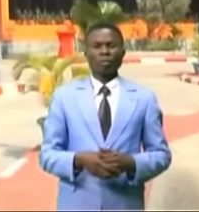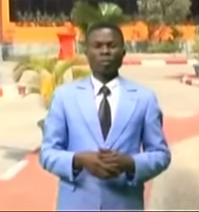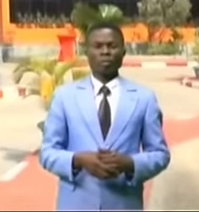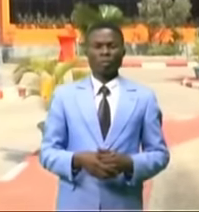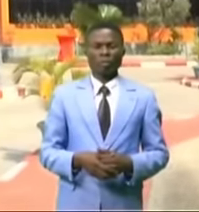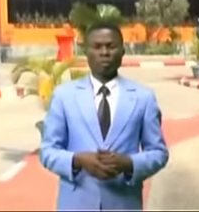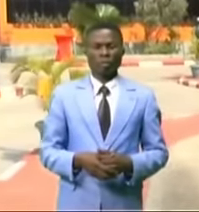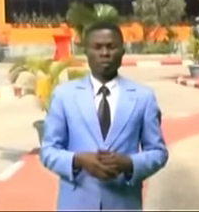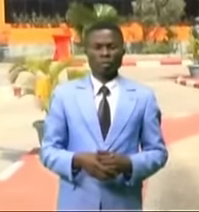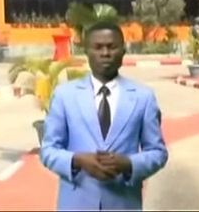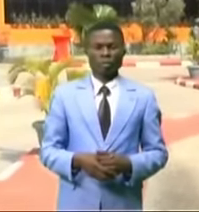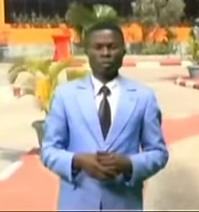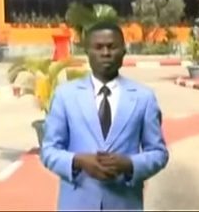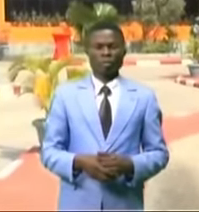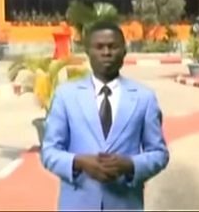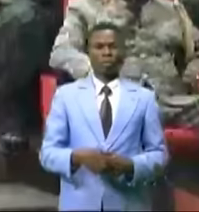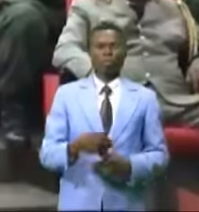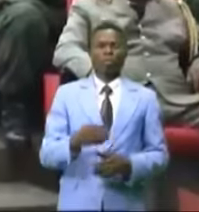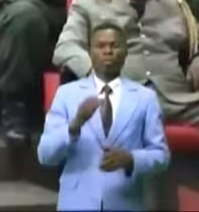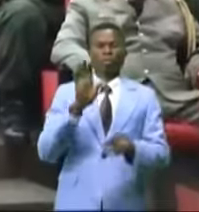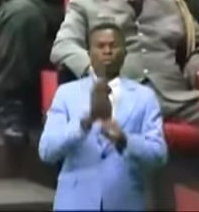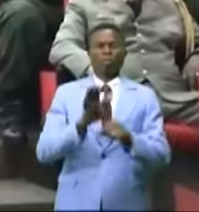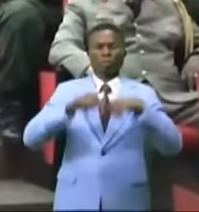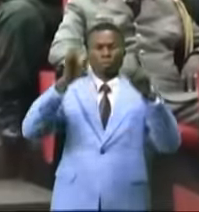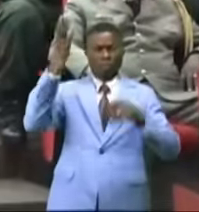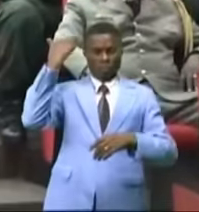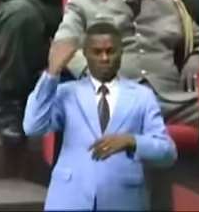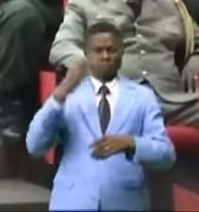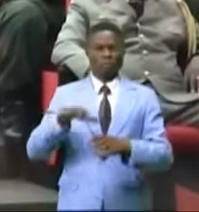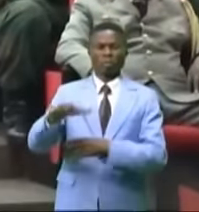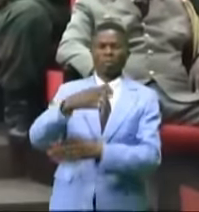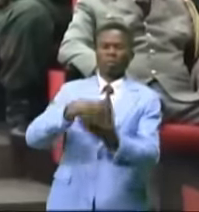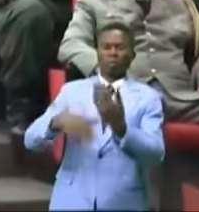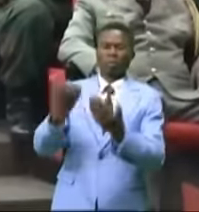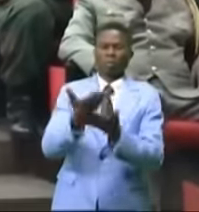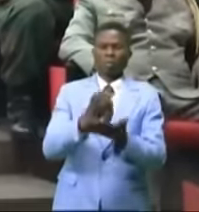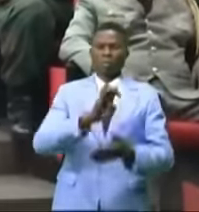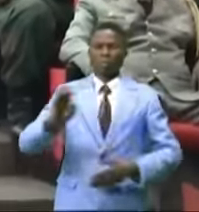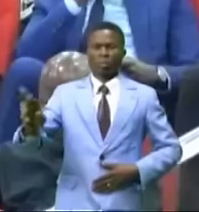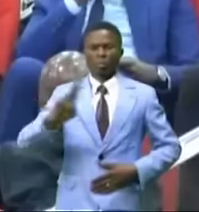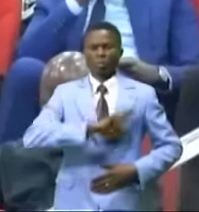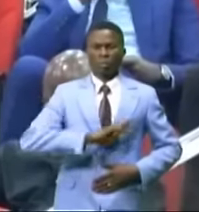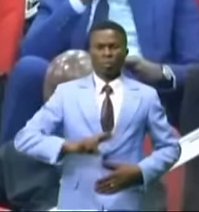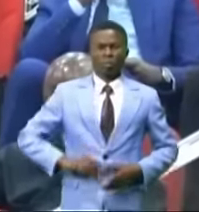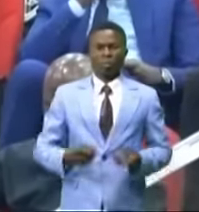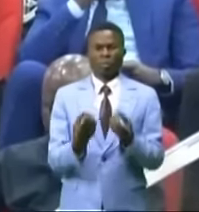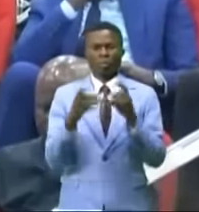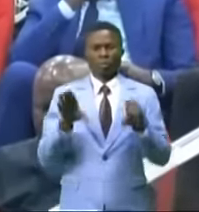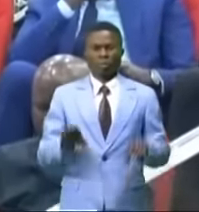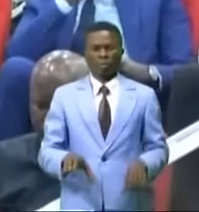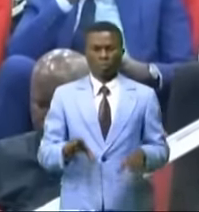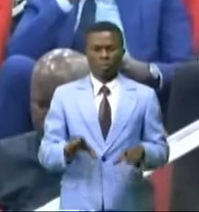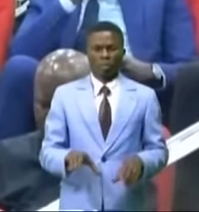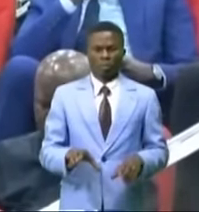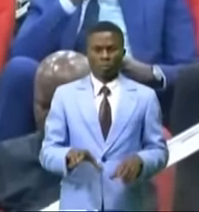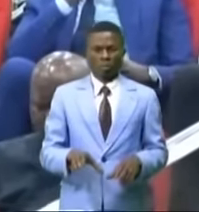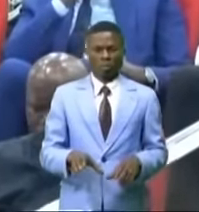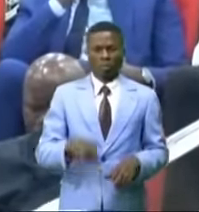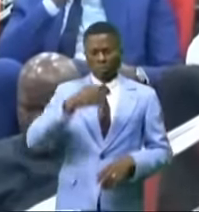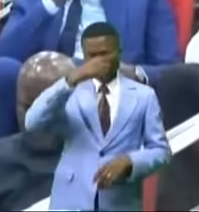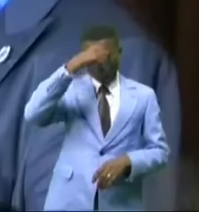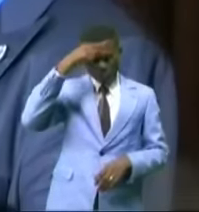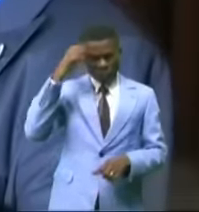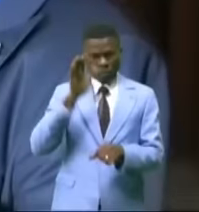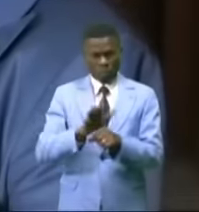Vieille de plus de trois décennies, la situation d'insécurité dans l'Est de la République démocratique du Congo est une crise dont